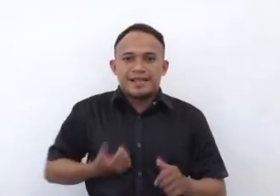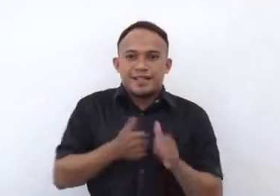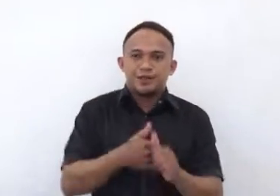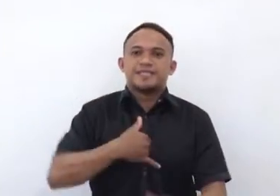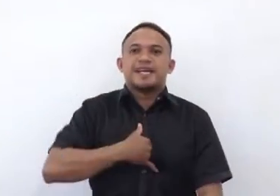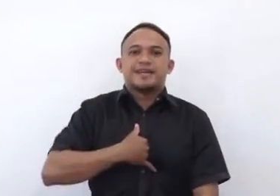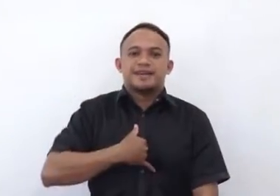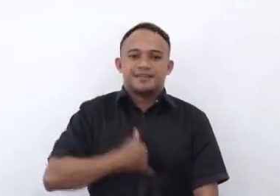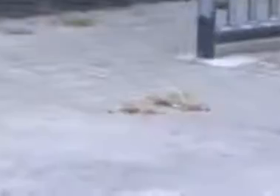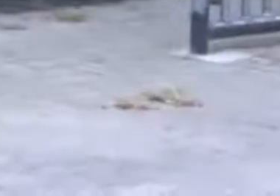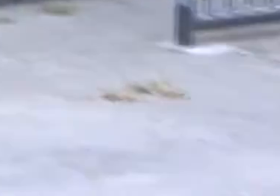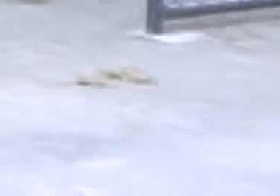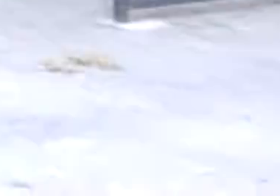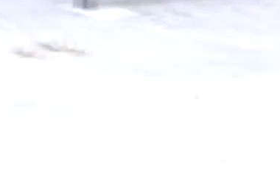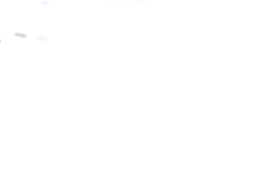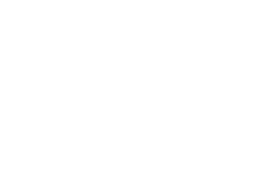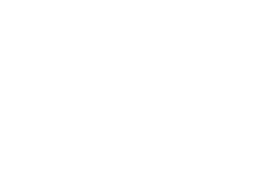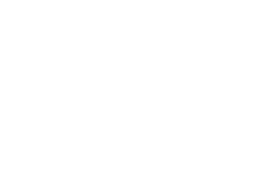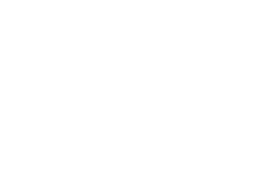saya.